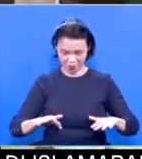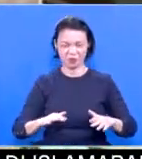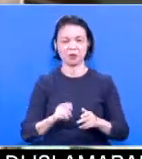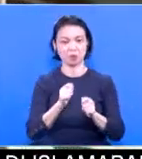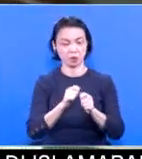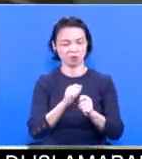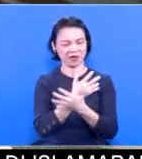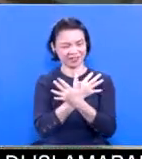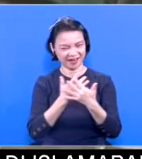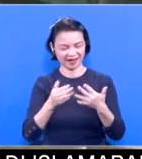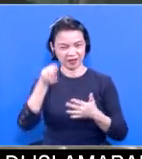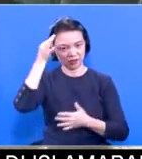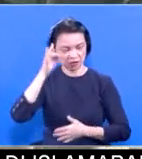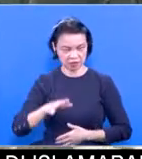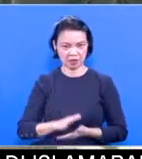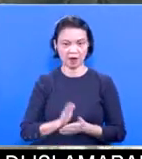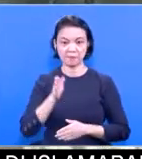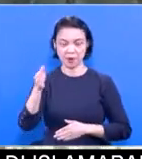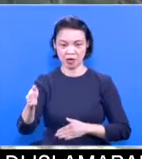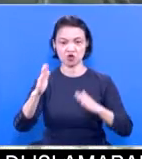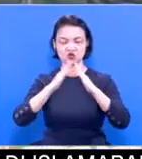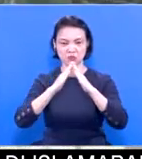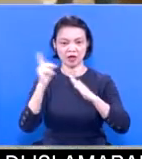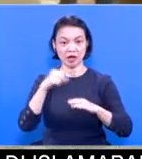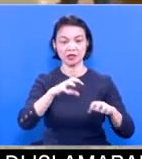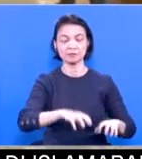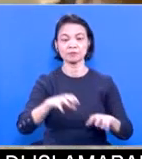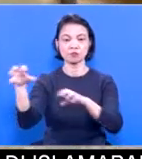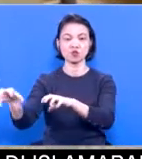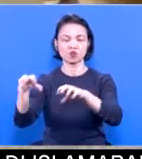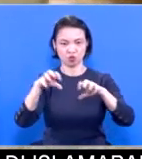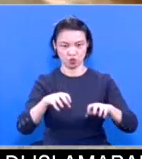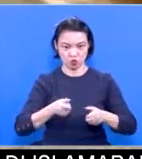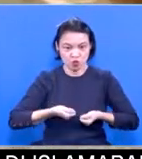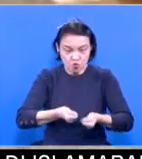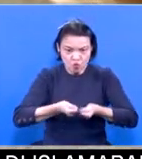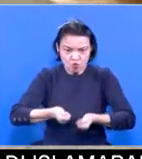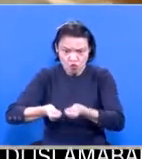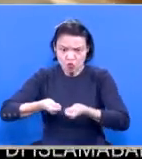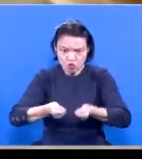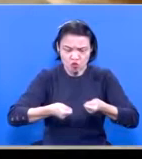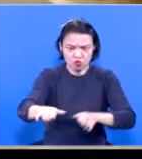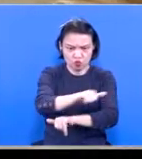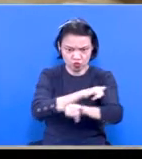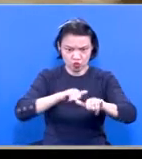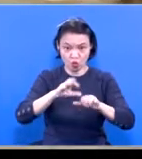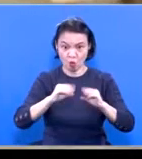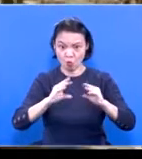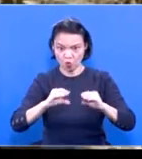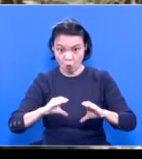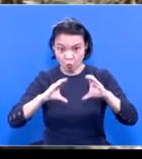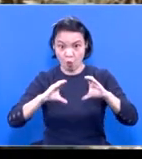desa memutuskan kembali ke rumah dari pengungsian. Mereka mulai bekerja bersama-sama membersihkan lumpur tebal yang ditinggalkan